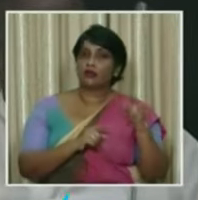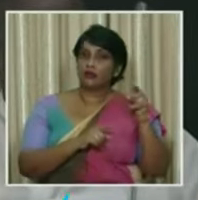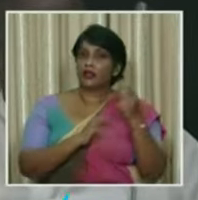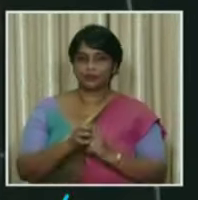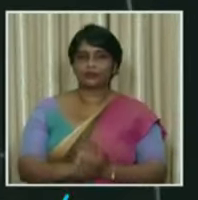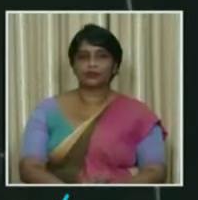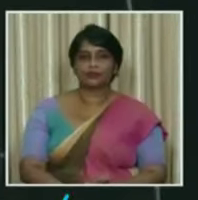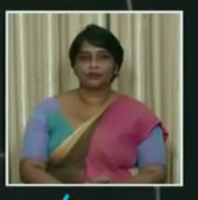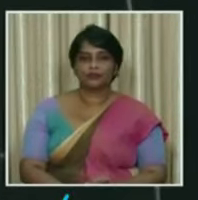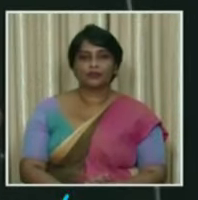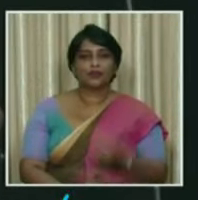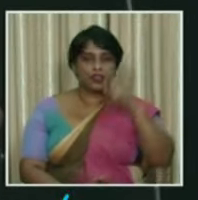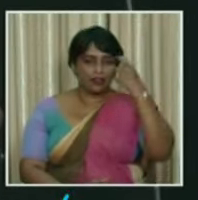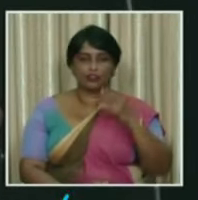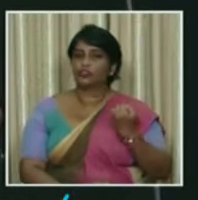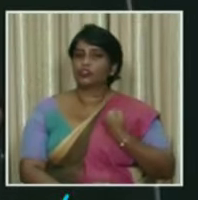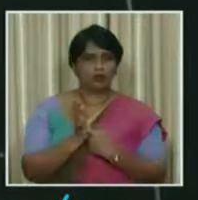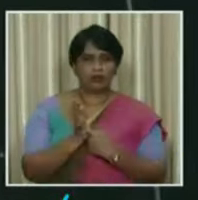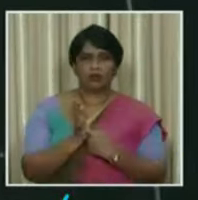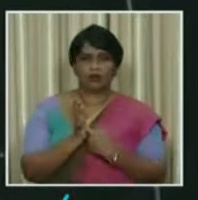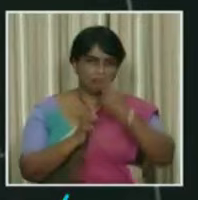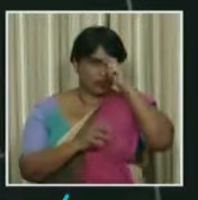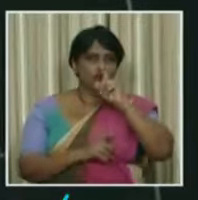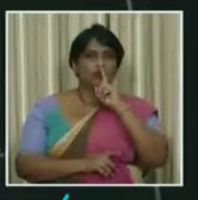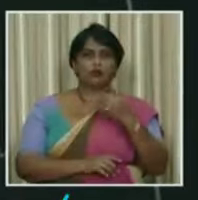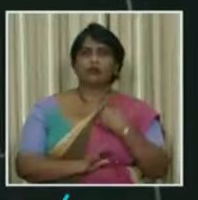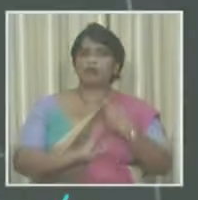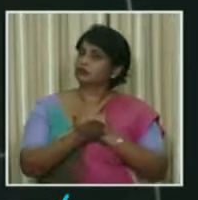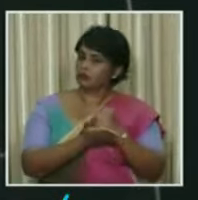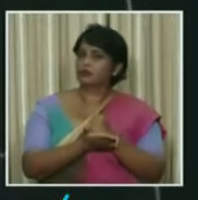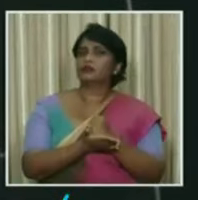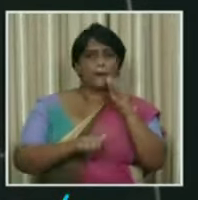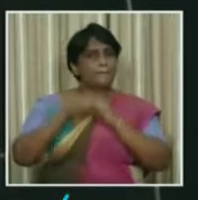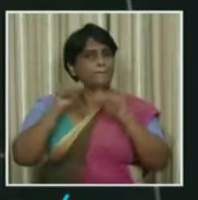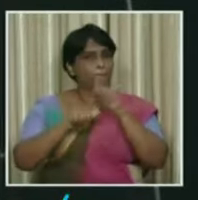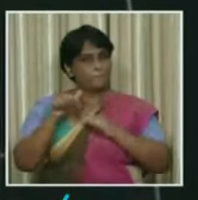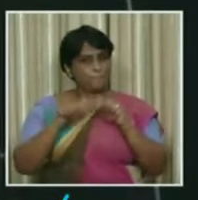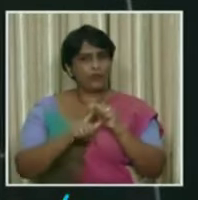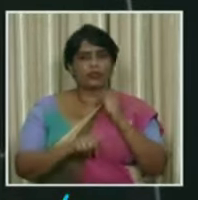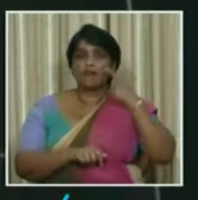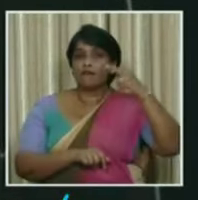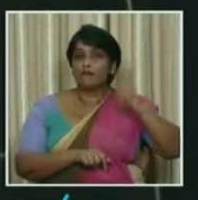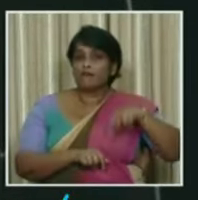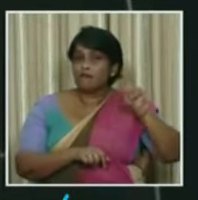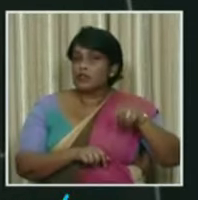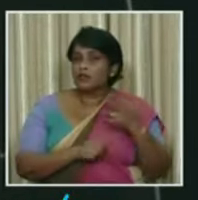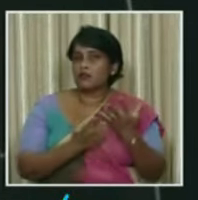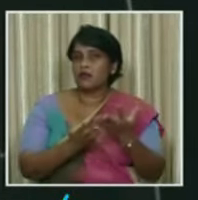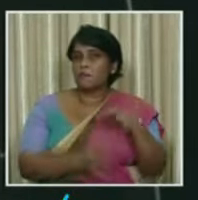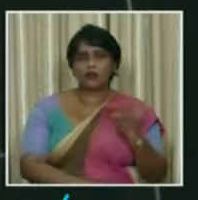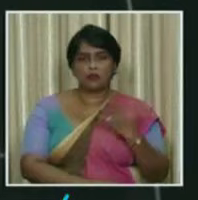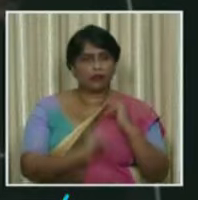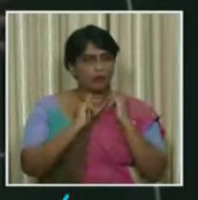නීතිමය අංශවලට අපි දැක්ක වෛද්‍ය රුක්ෂාන් බෙල්ල කියලා කියන අපේ රටේ සියලුම ඖෂධ විශ්වාසයකින් පාවිච්චි කරන්න බෑ කියලා ඒක